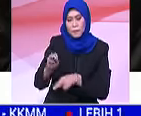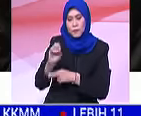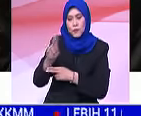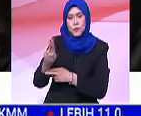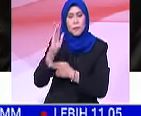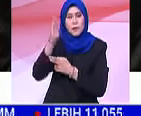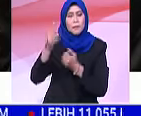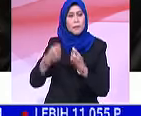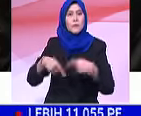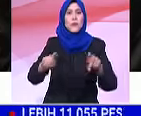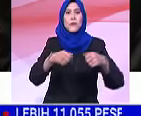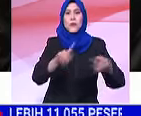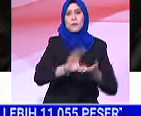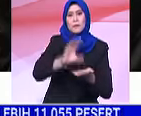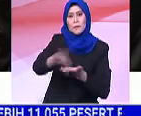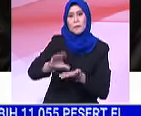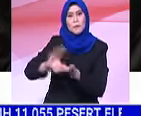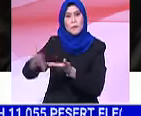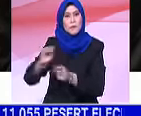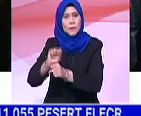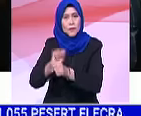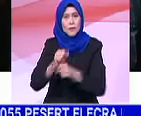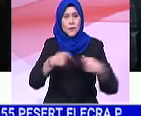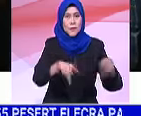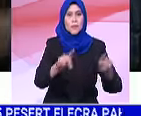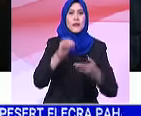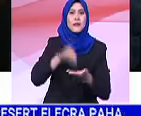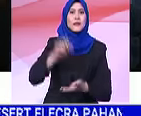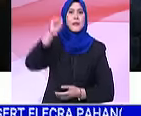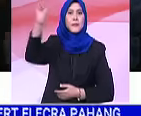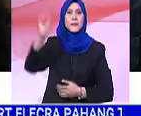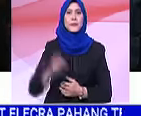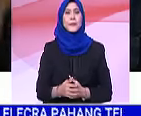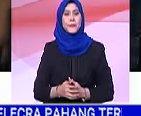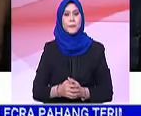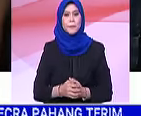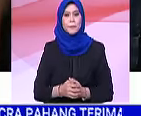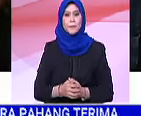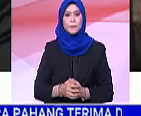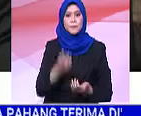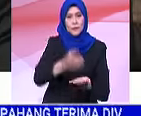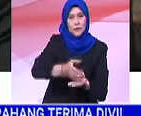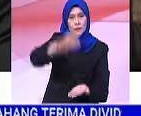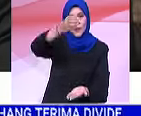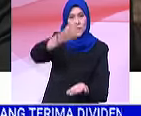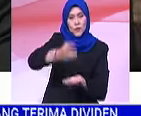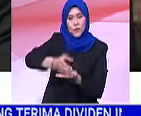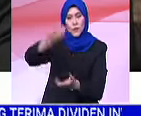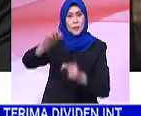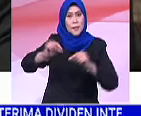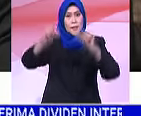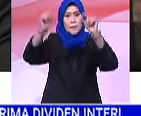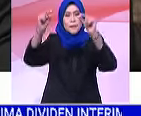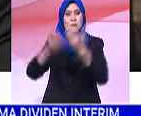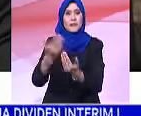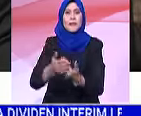membuka lebih banyak peluang pelaburan dan pekerjaan di Sabah. Tong gas ni sudah lebih ringan daripada yang ada sekarang ini. Mudah